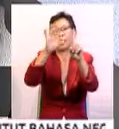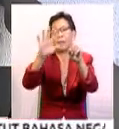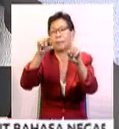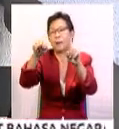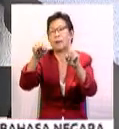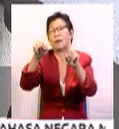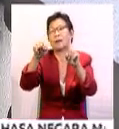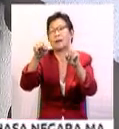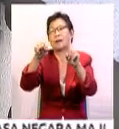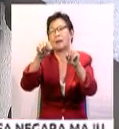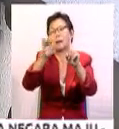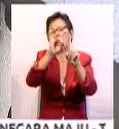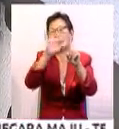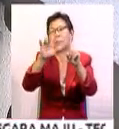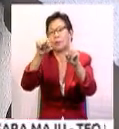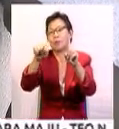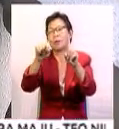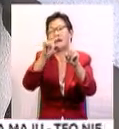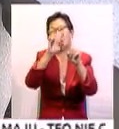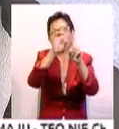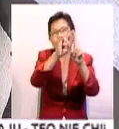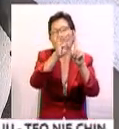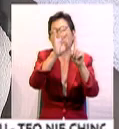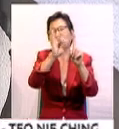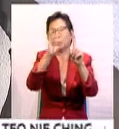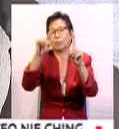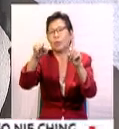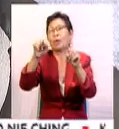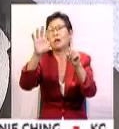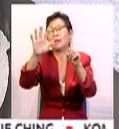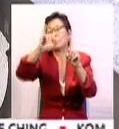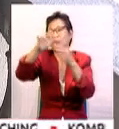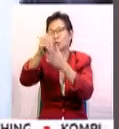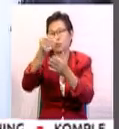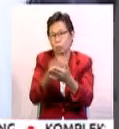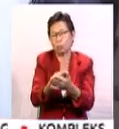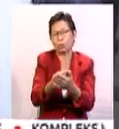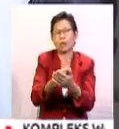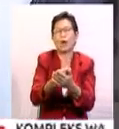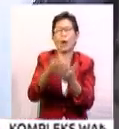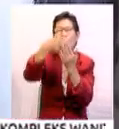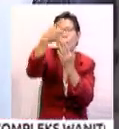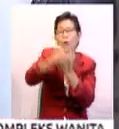RM187.5 juta untuk projek hybrid solar tersebut.